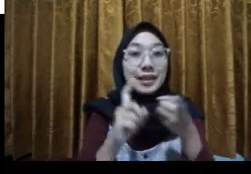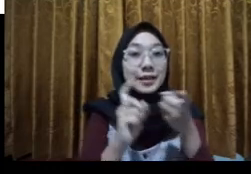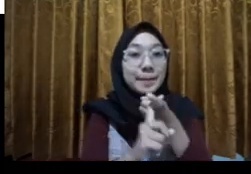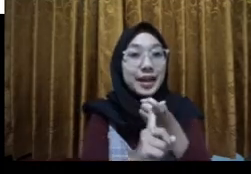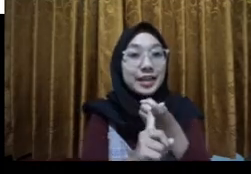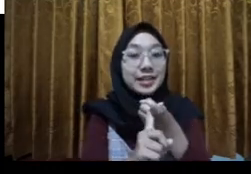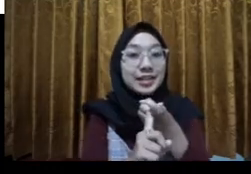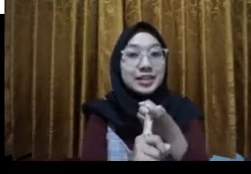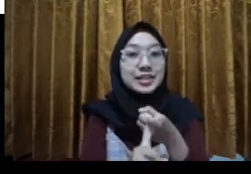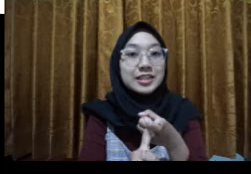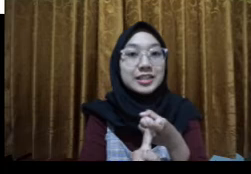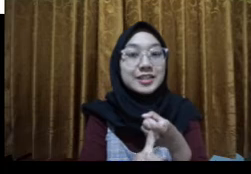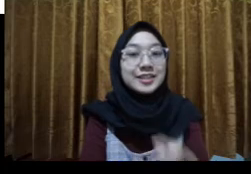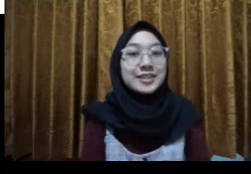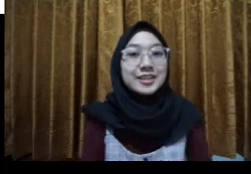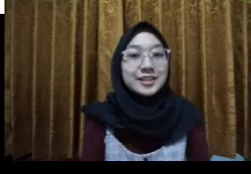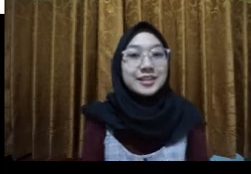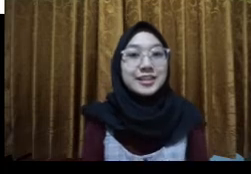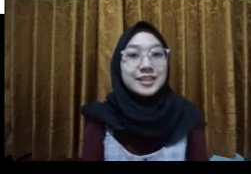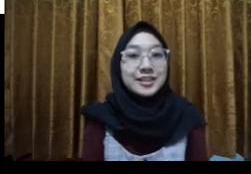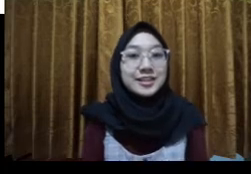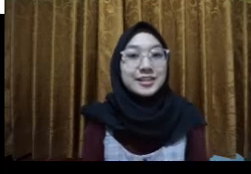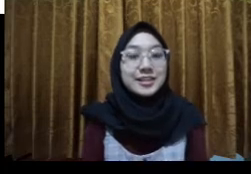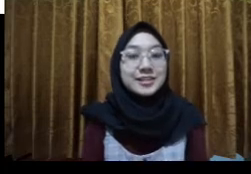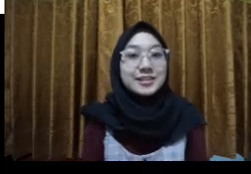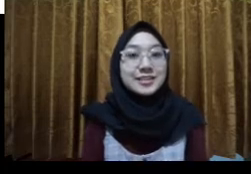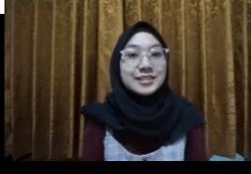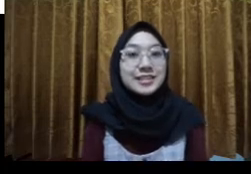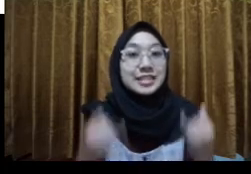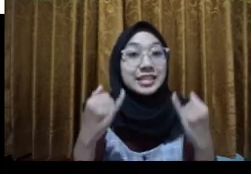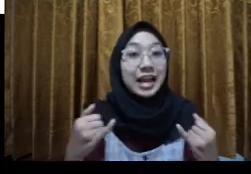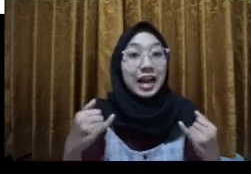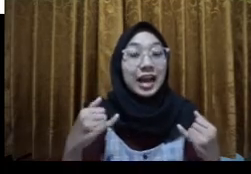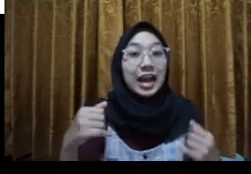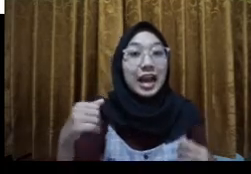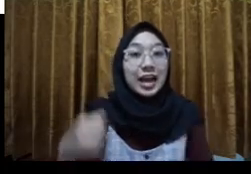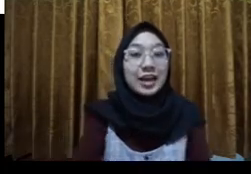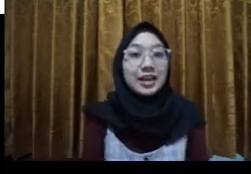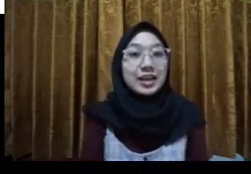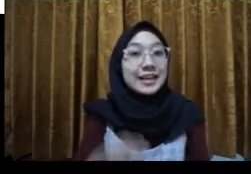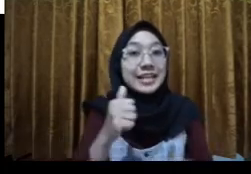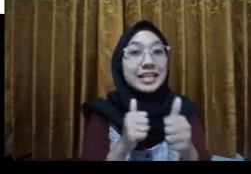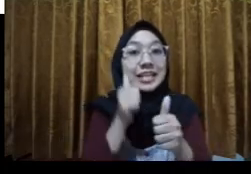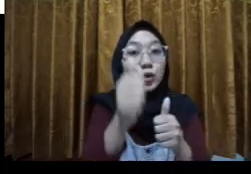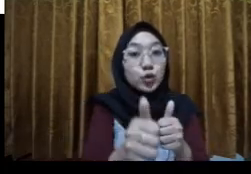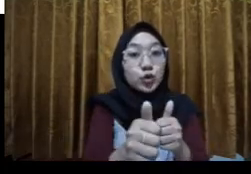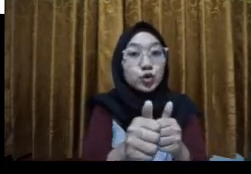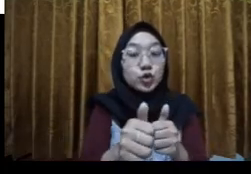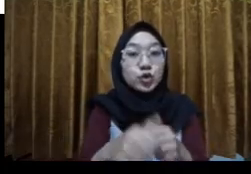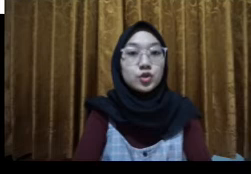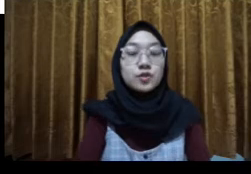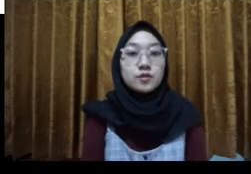situs Pustaka Mitra Netra memang dibuat untuk teman-teman disabilitas netra.